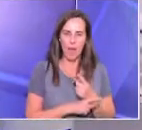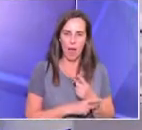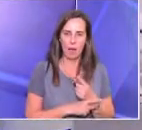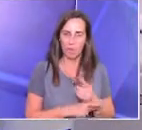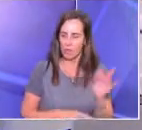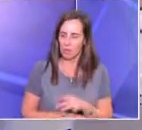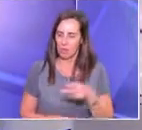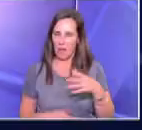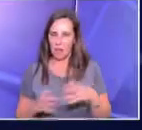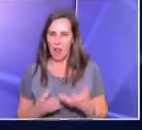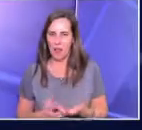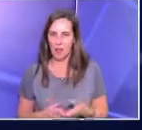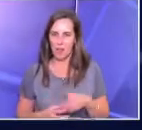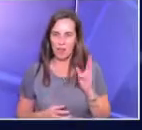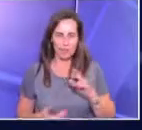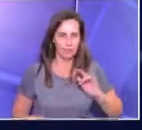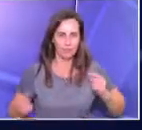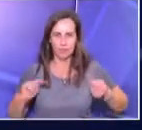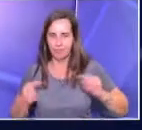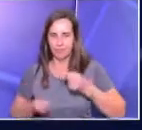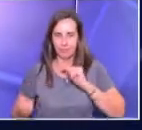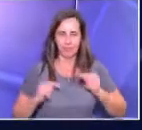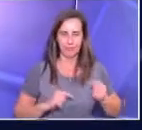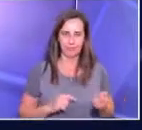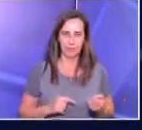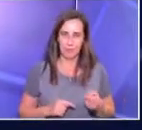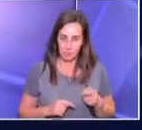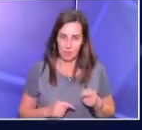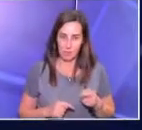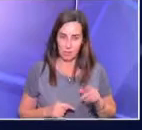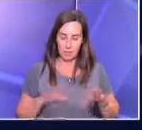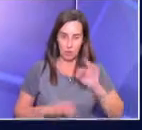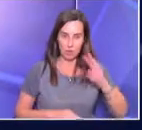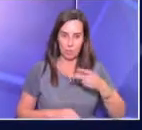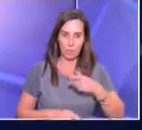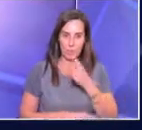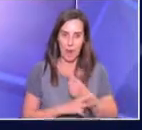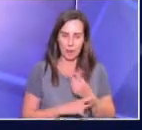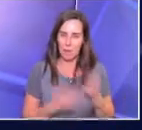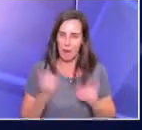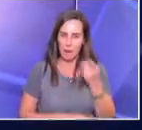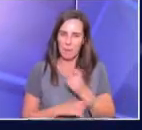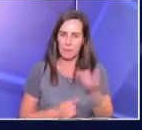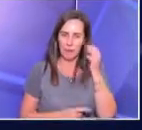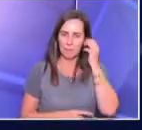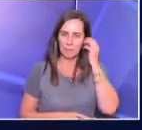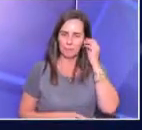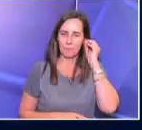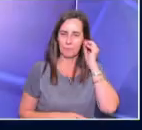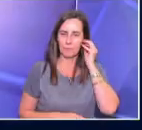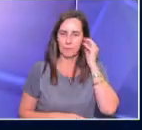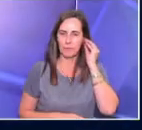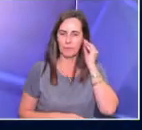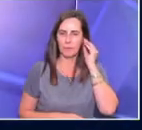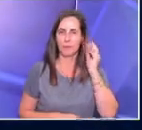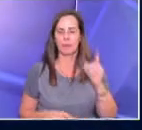נגד המפלגה, יש שם מלחמת עולם, זה הולך לסיבוב שני. מה קרה שם? תראה, אני